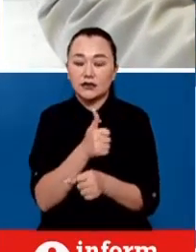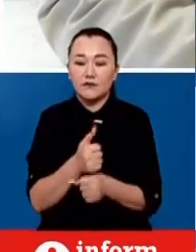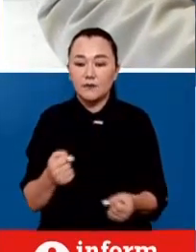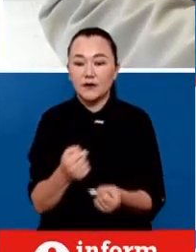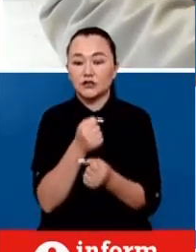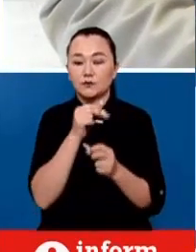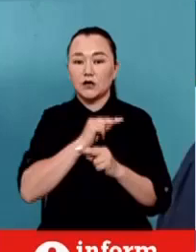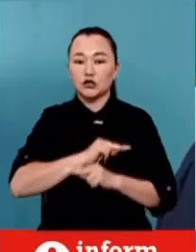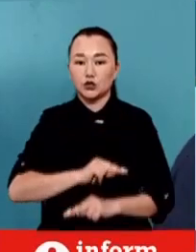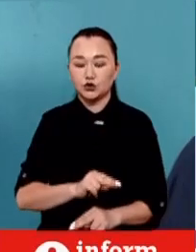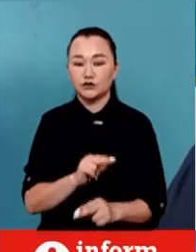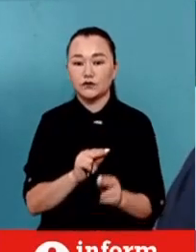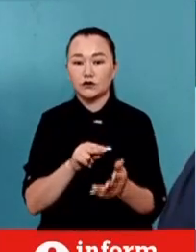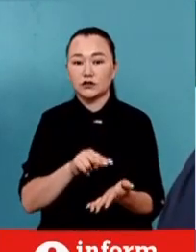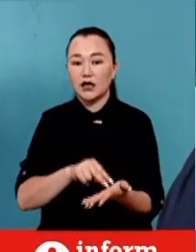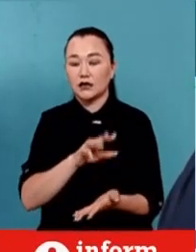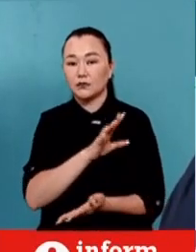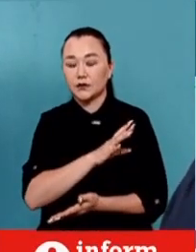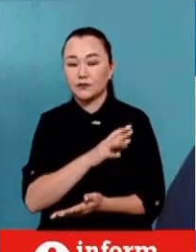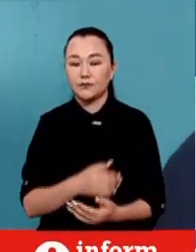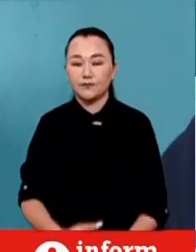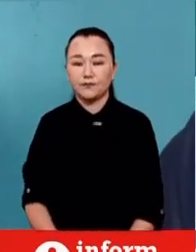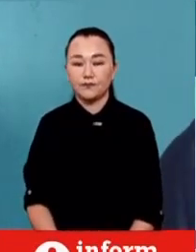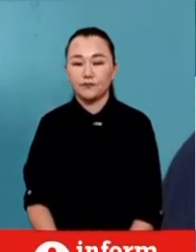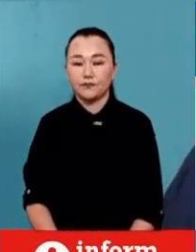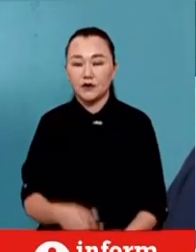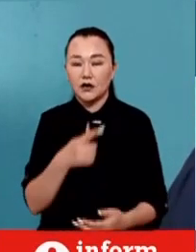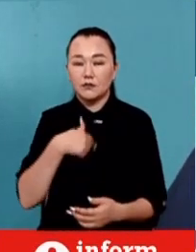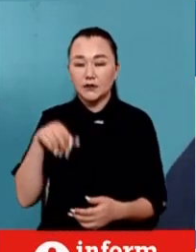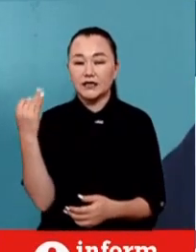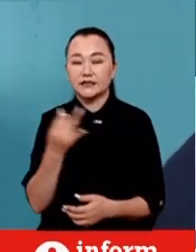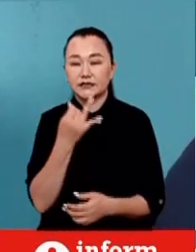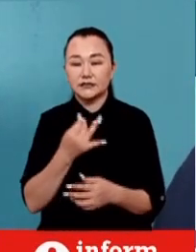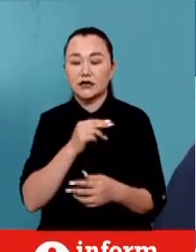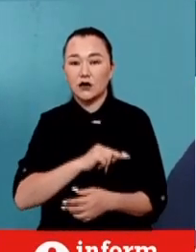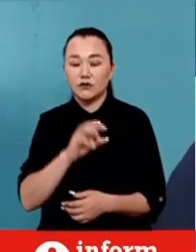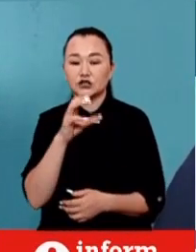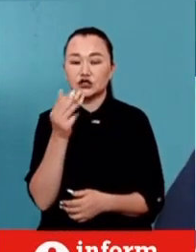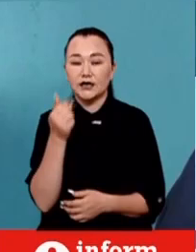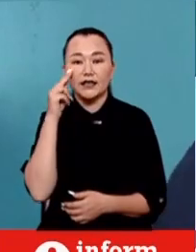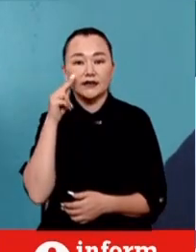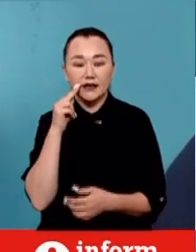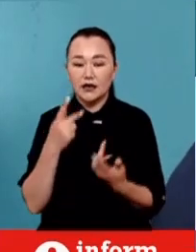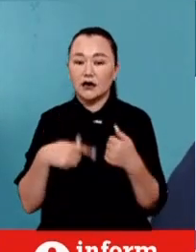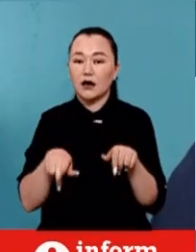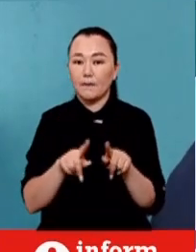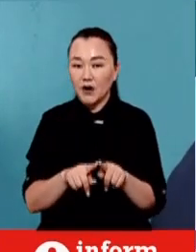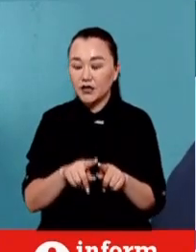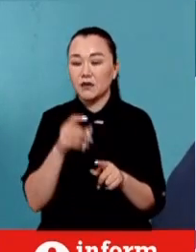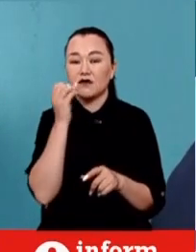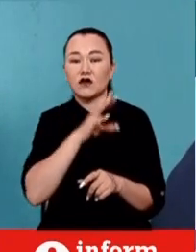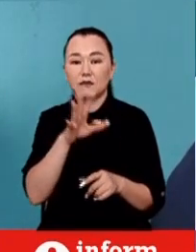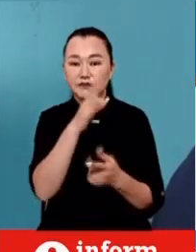партнерское сотрудничество. Our national interests. Мы заинтересованы в работе с США, китайскими компаниями,